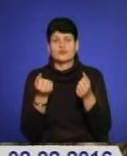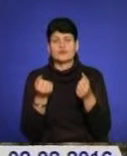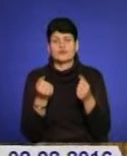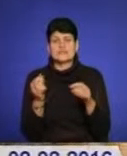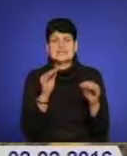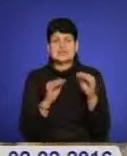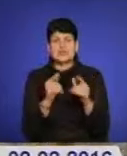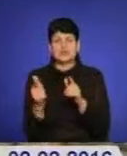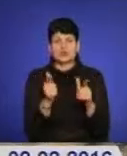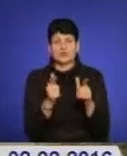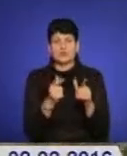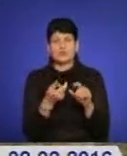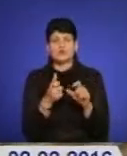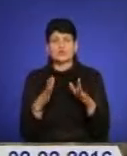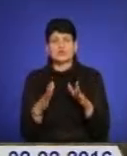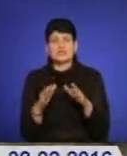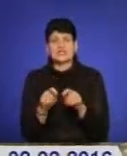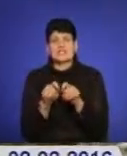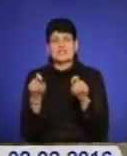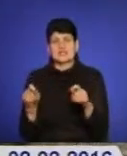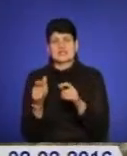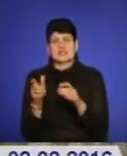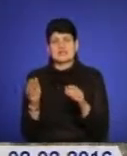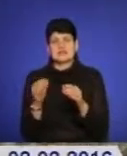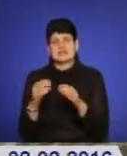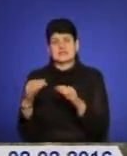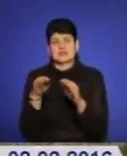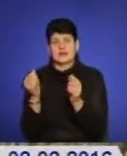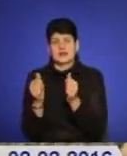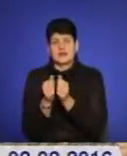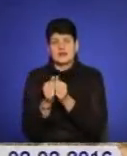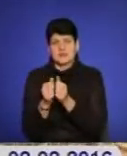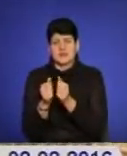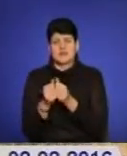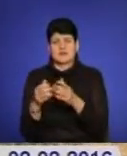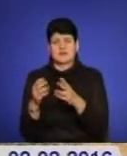продукції під накриттям та відкритий склад деревини, який межували з будівлею, яка горіла.